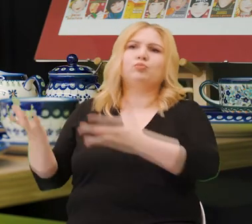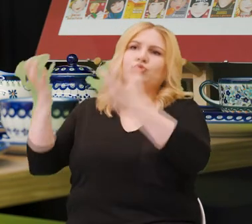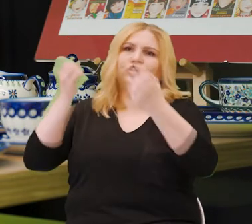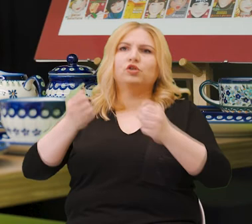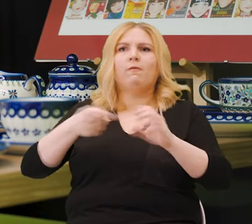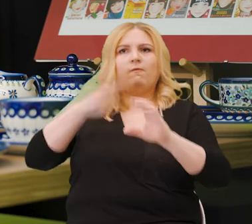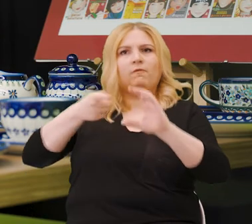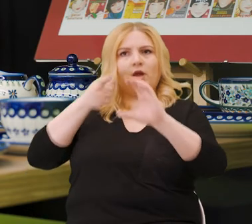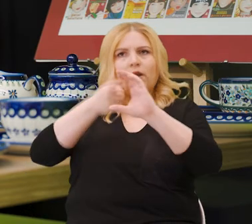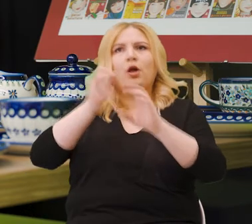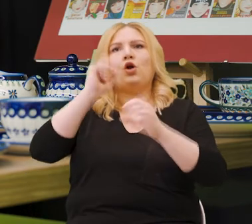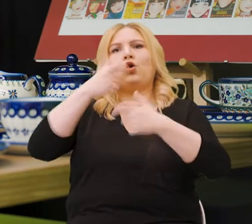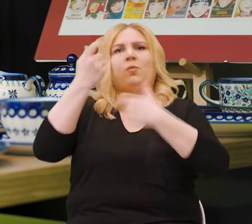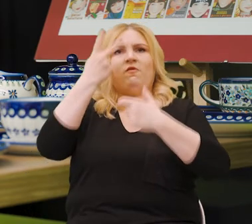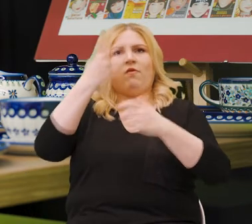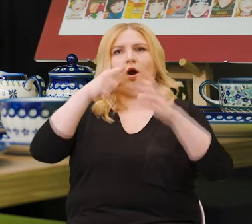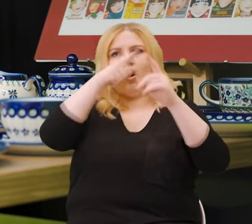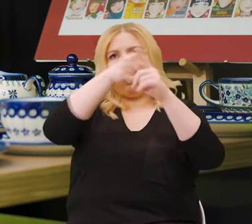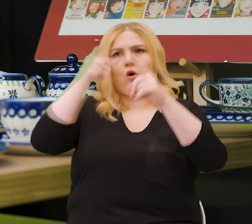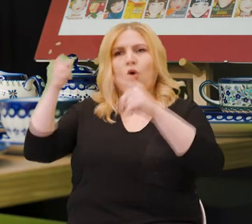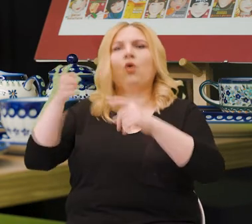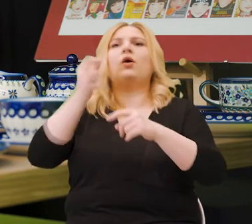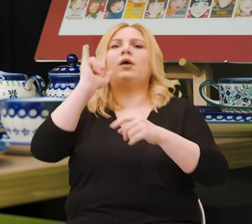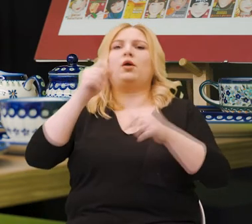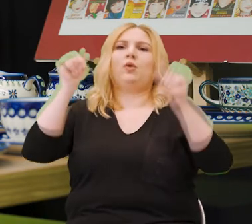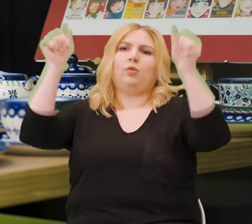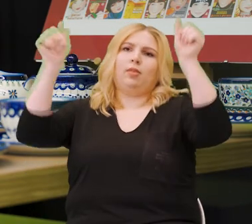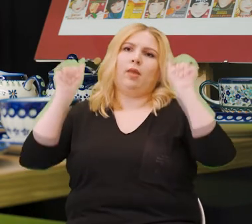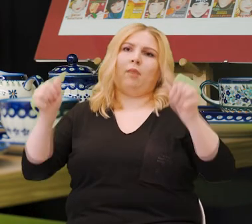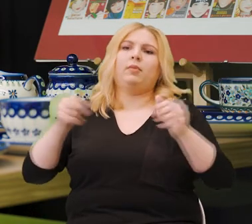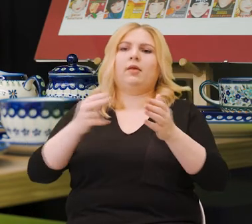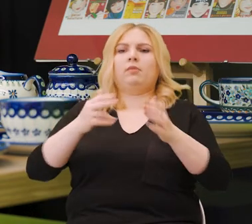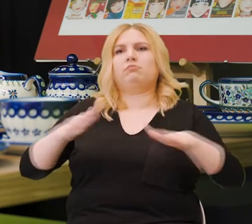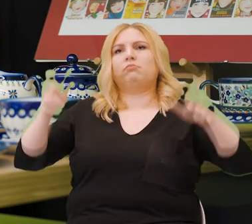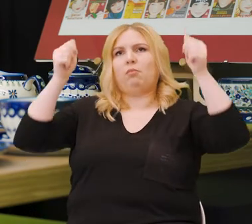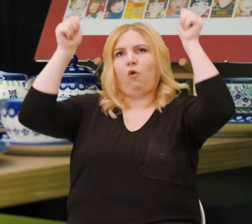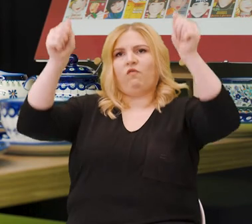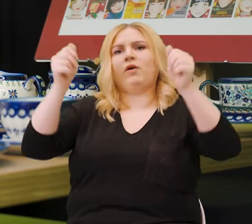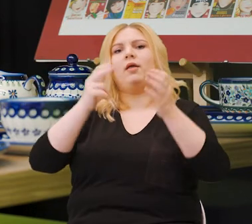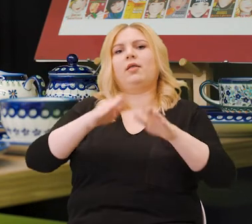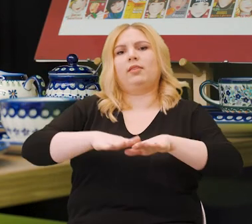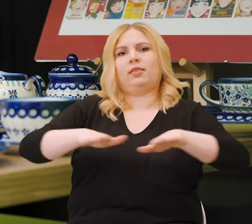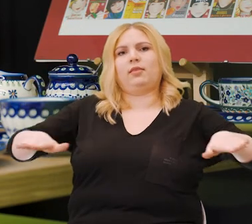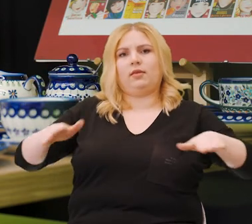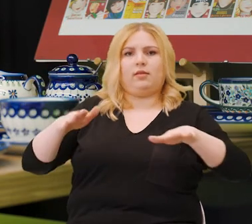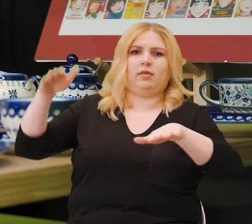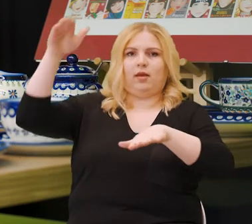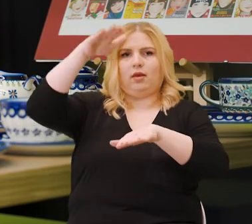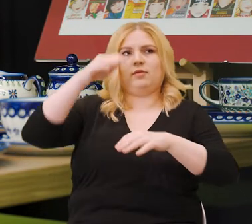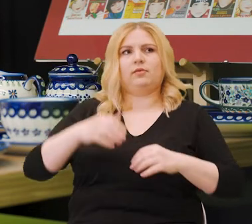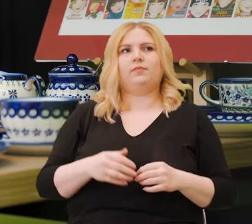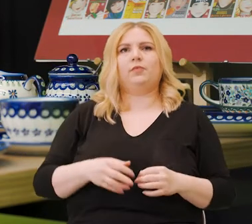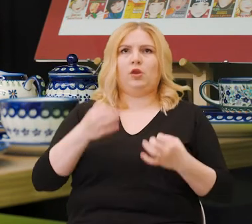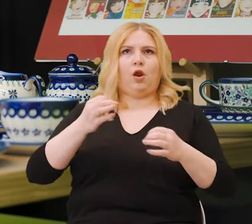wiertarkę, wkręcił 2 kołki i powiesił tablicę nad stołem, a tak porządnie, że wisi